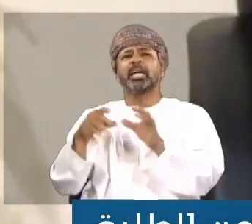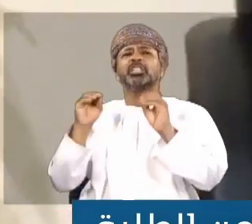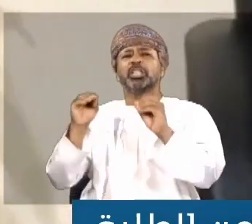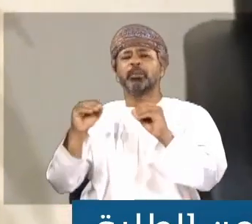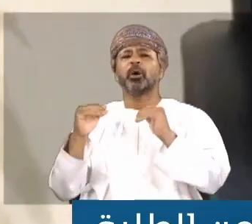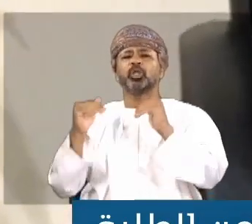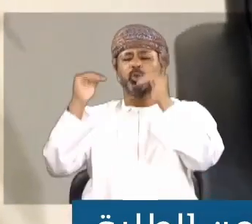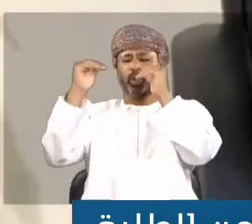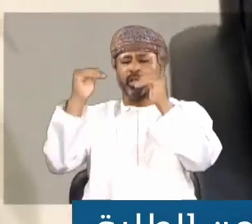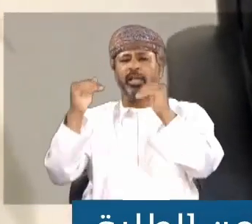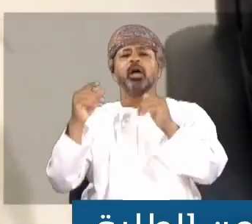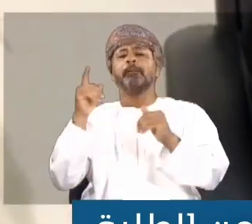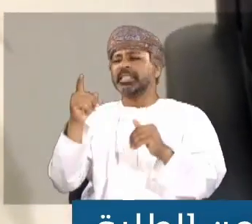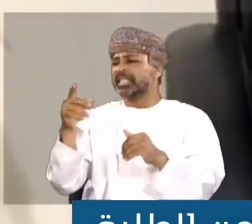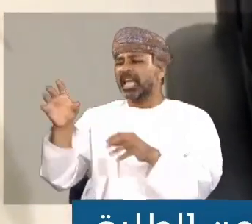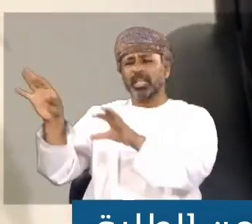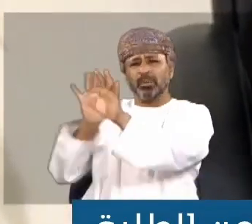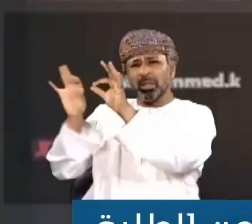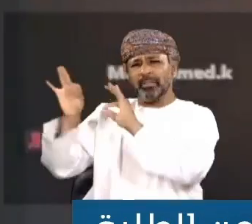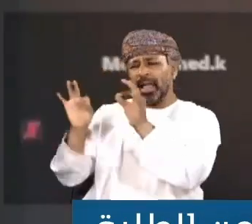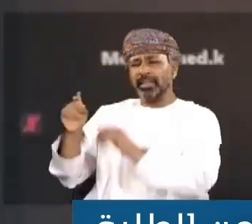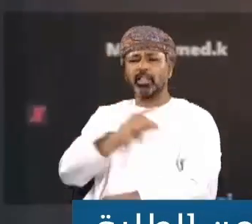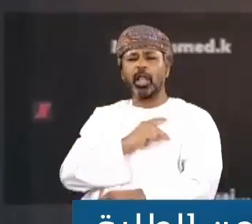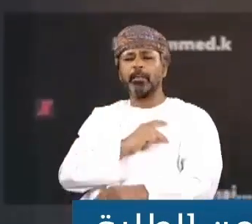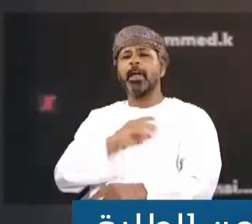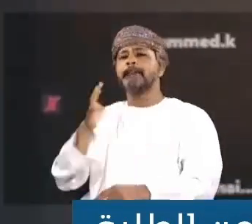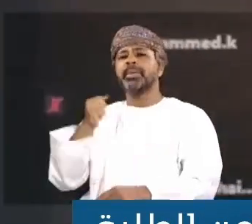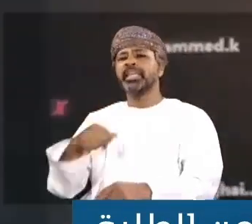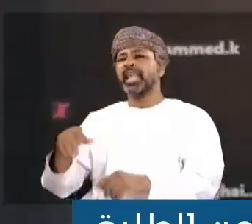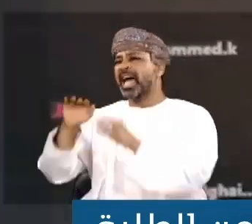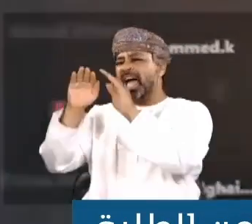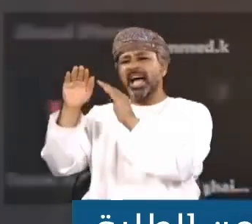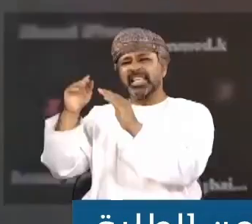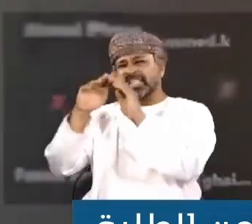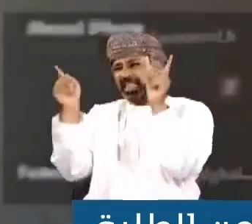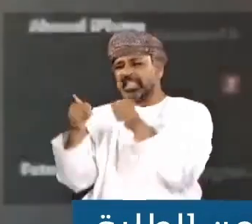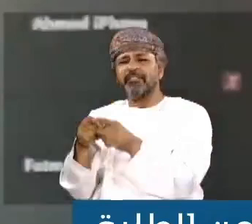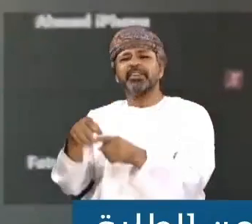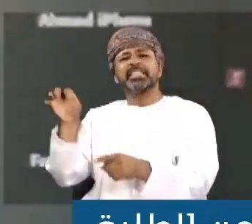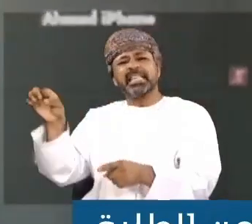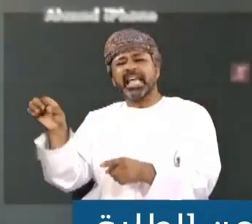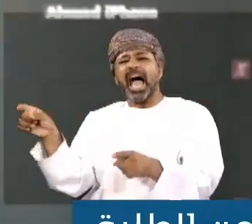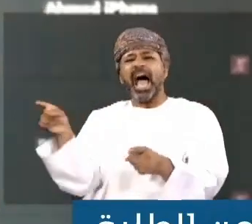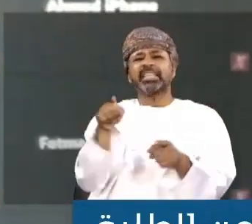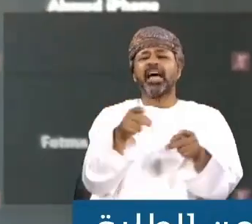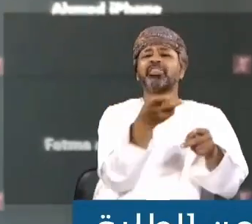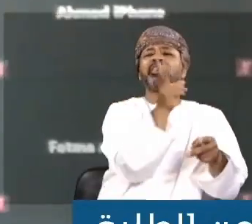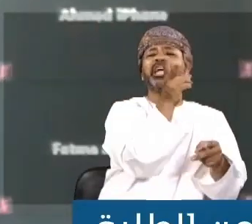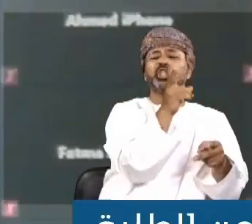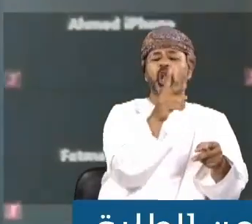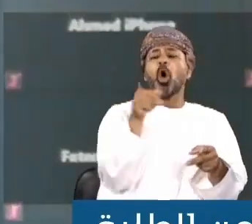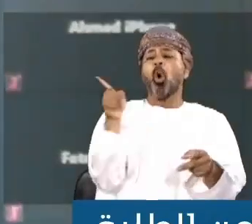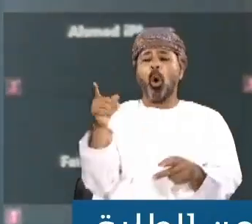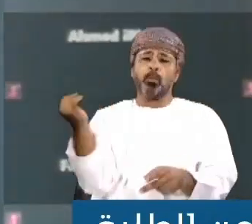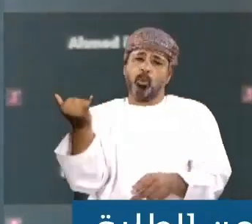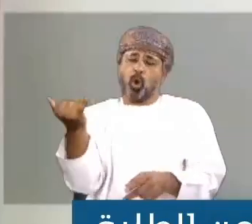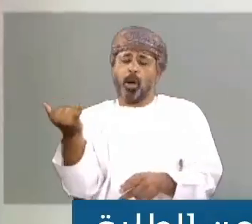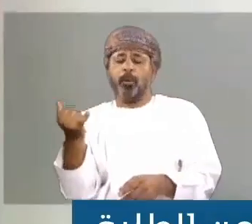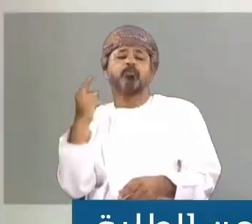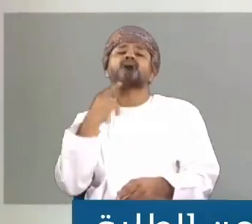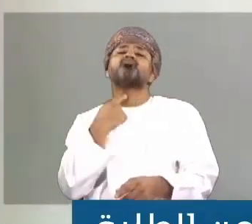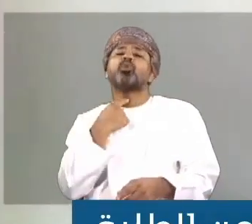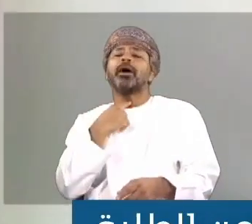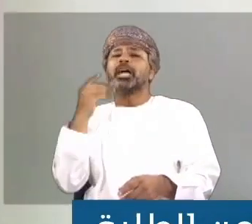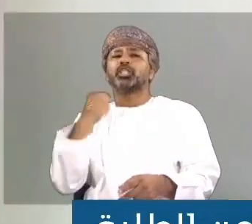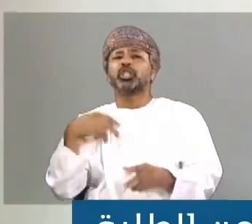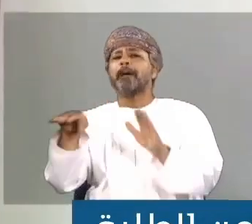والتطوير، وتم تحديد الطلاب المشاركين فيه من الصف 9 وحتى الصف 12 ممن لديهم اهتمام وميول في